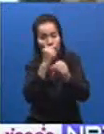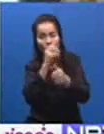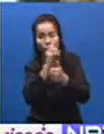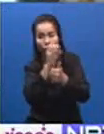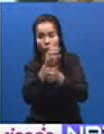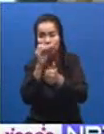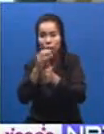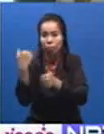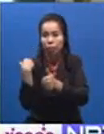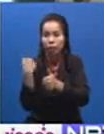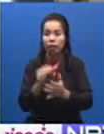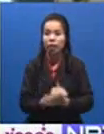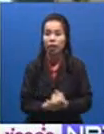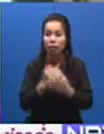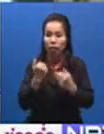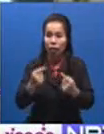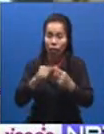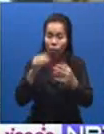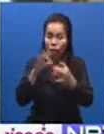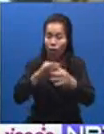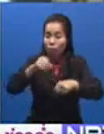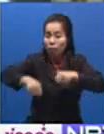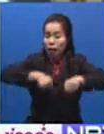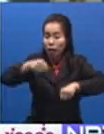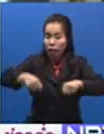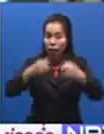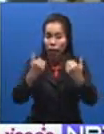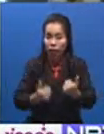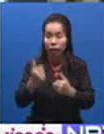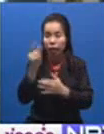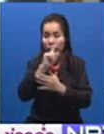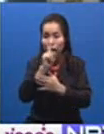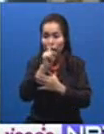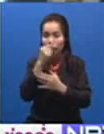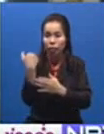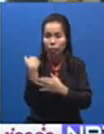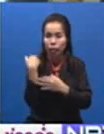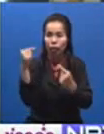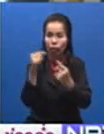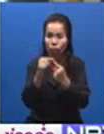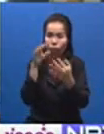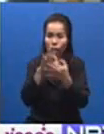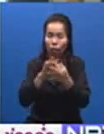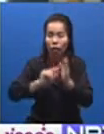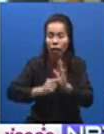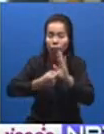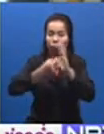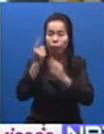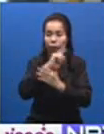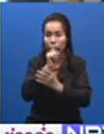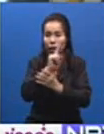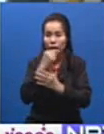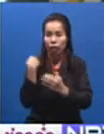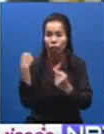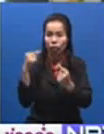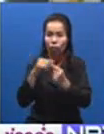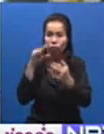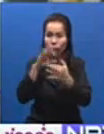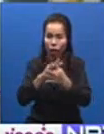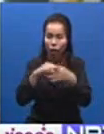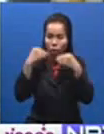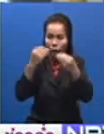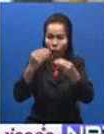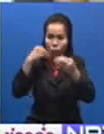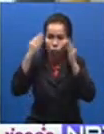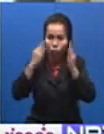มหวังเป็นอย่างยิ่งว่าการปั่นจักรยานในครั้งนี้นะครับจะเป็นการเริ่มต้นในการที่จะทำให้หัวหิน